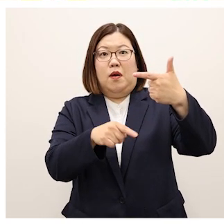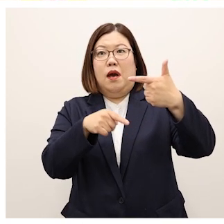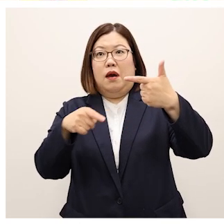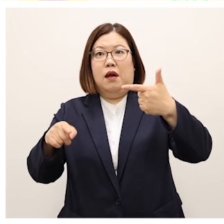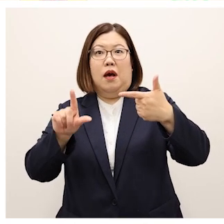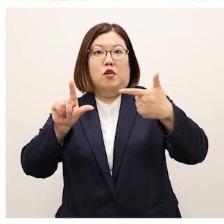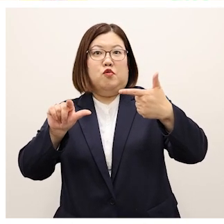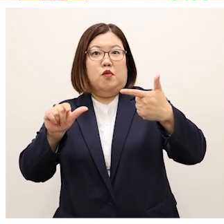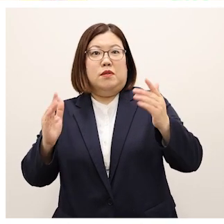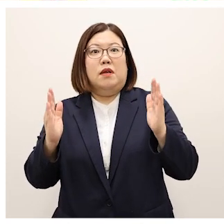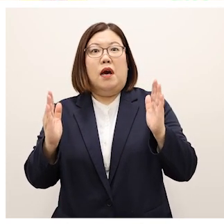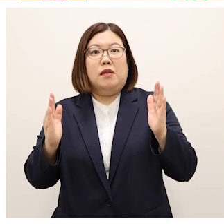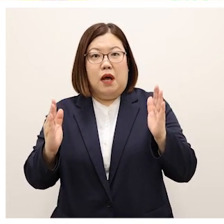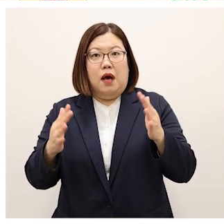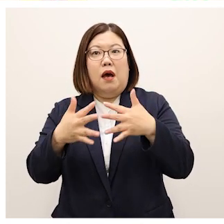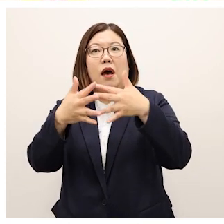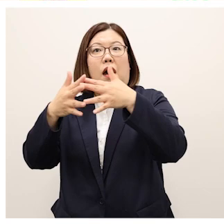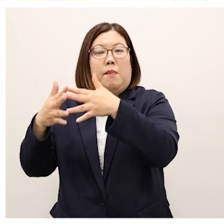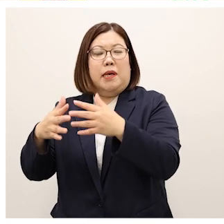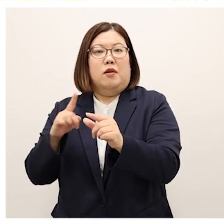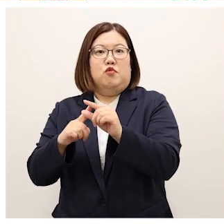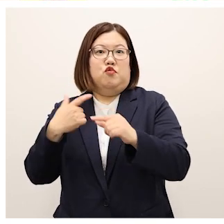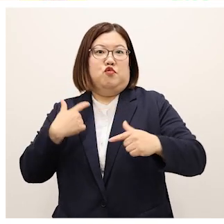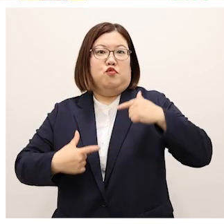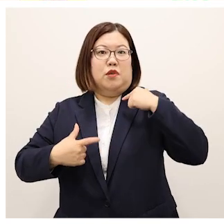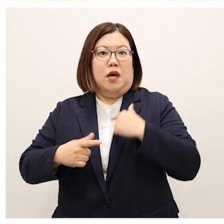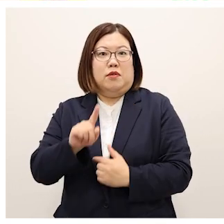から15日土曜日の9日間